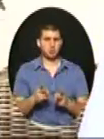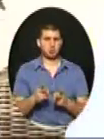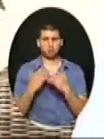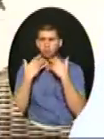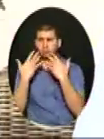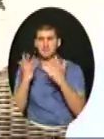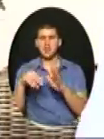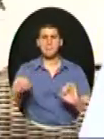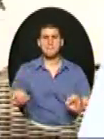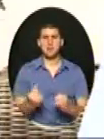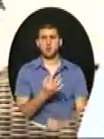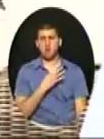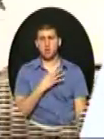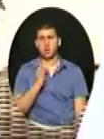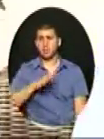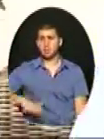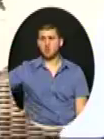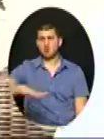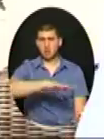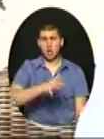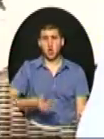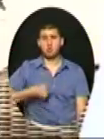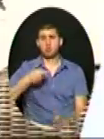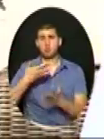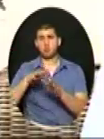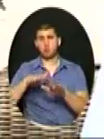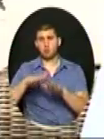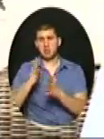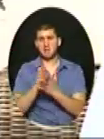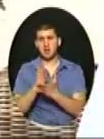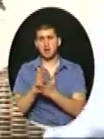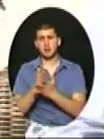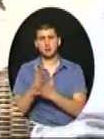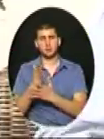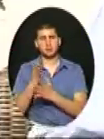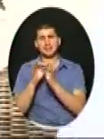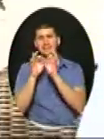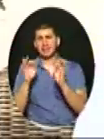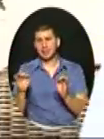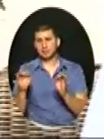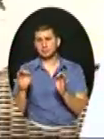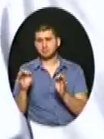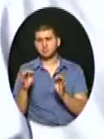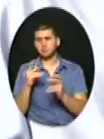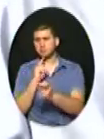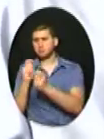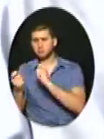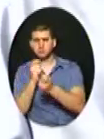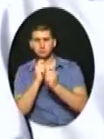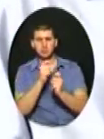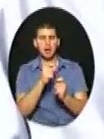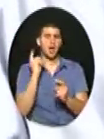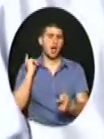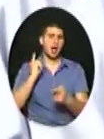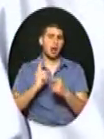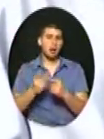וגם בפעילות שלנו גם בשטח ראש הממשלה עבר התחיל בעצם להתראיין דבר שהוא נמנע